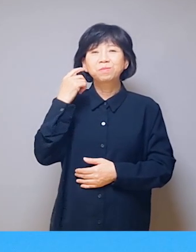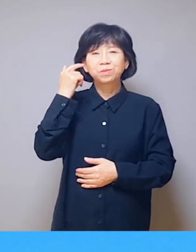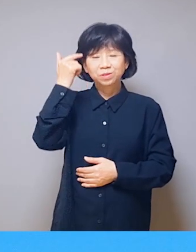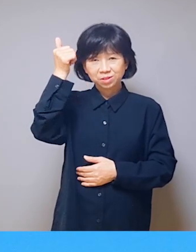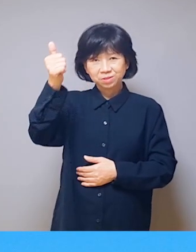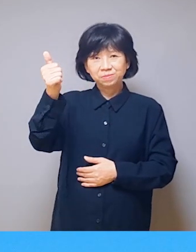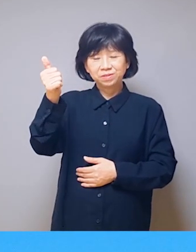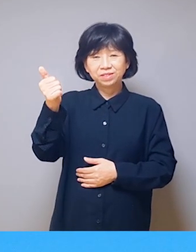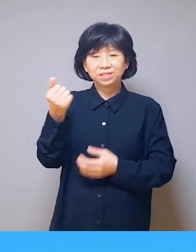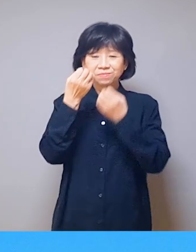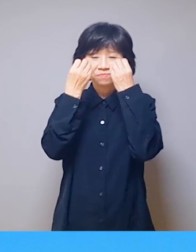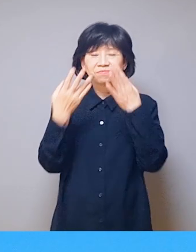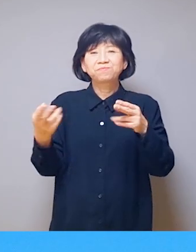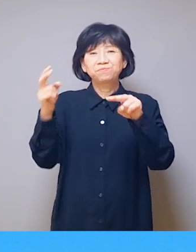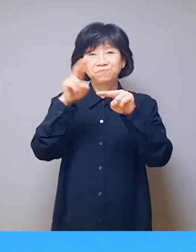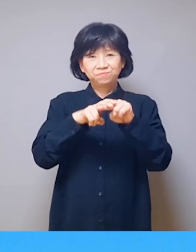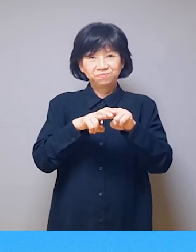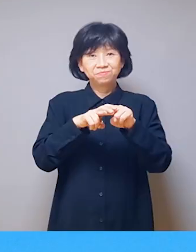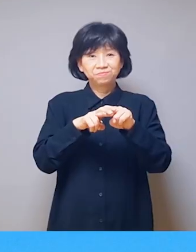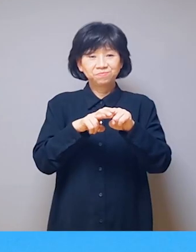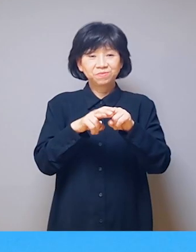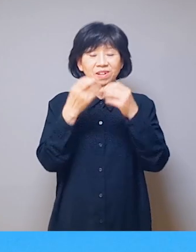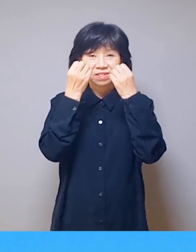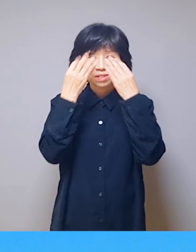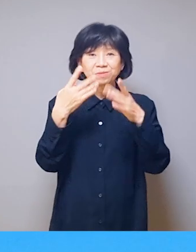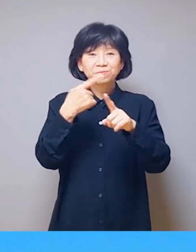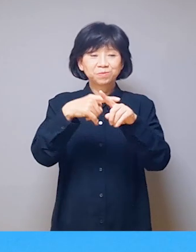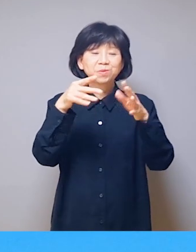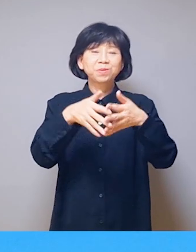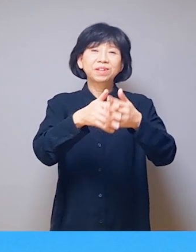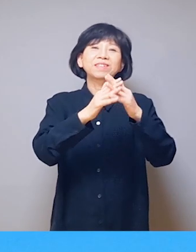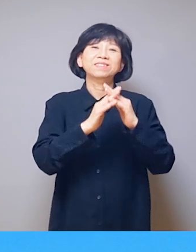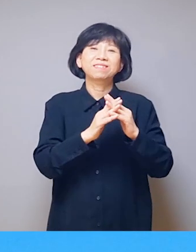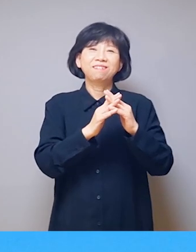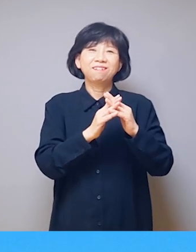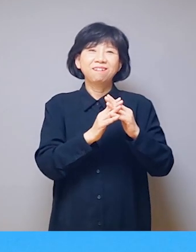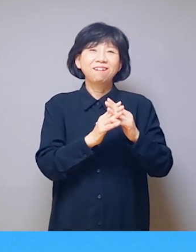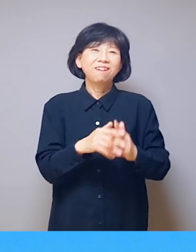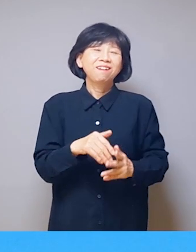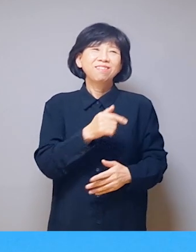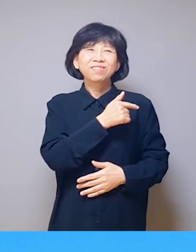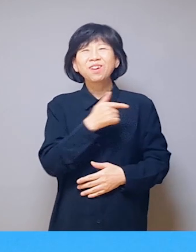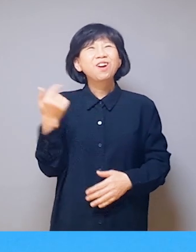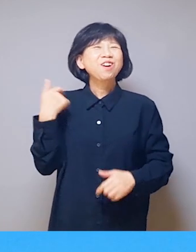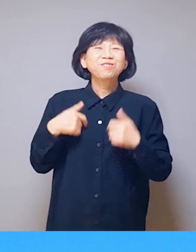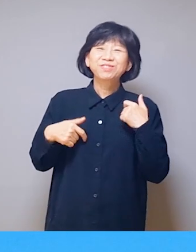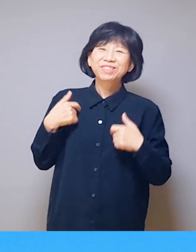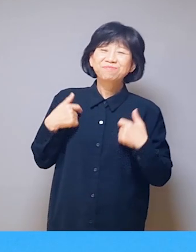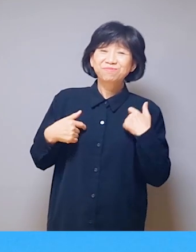연락이 옵니다. 너무 기쁘다고. 뭐가 기쁘냐고. 새 가족이 한 명 왔다고.